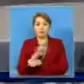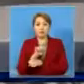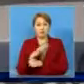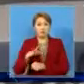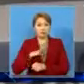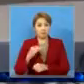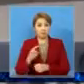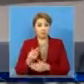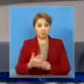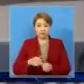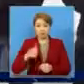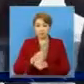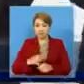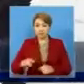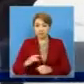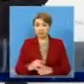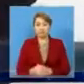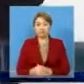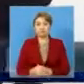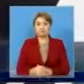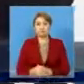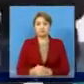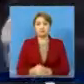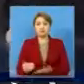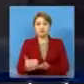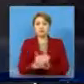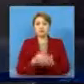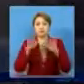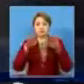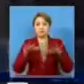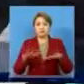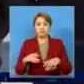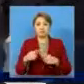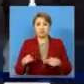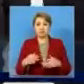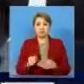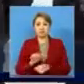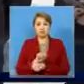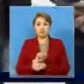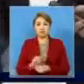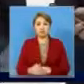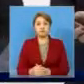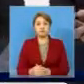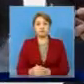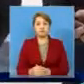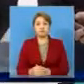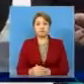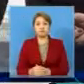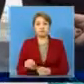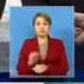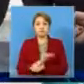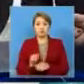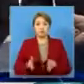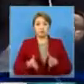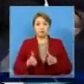были презентованы главе региона. Для вывоза снега, других тонн, мегарекламизет, при ремонте полосы,